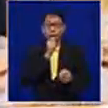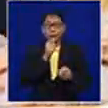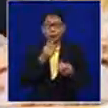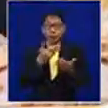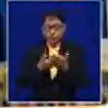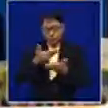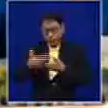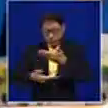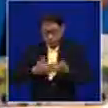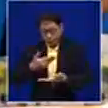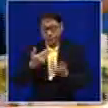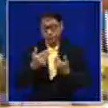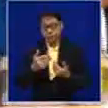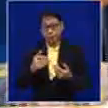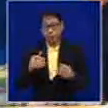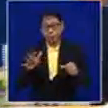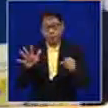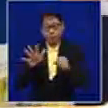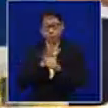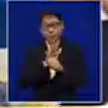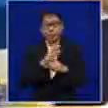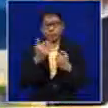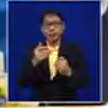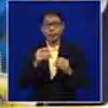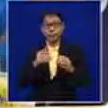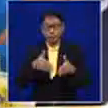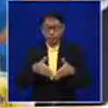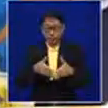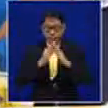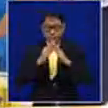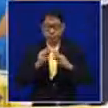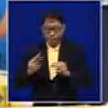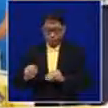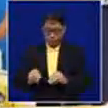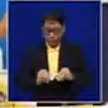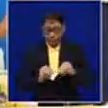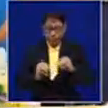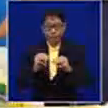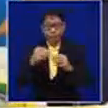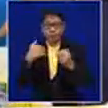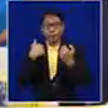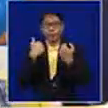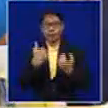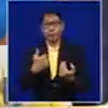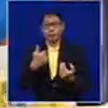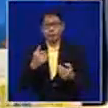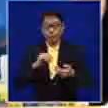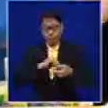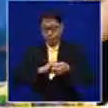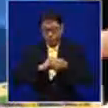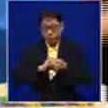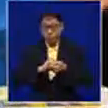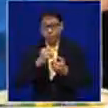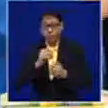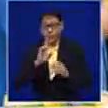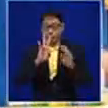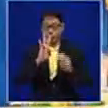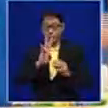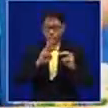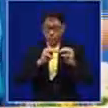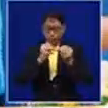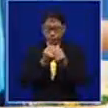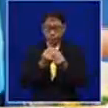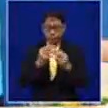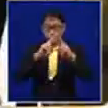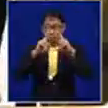จำหน่ายเพียบเลยนะคะตลาดนี้ตั้งอยู่ที่ริมแม่น้ำแม่กลองนะคะเกิดจากการรวมตัวของชุมชนในพื้นที่รวม7หมู่บ้านมีร้